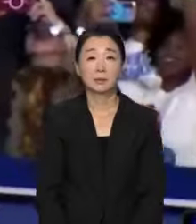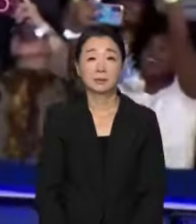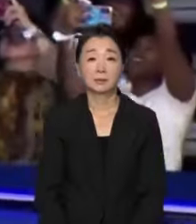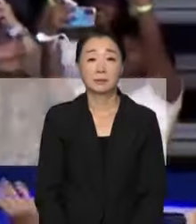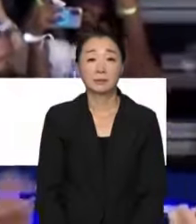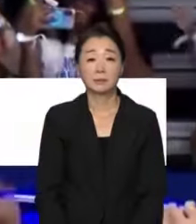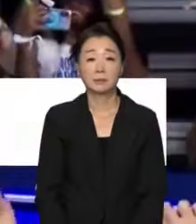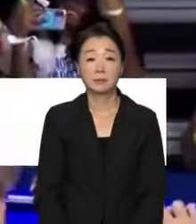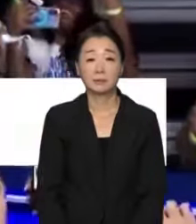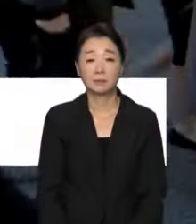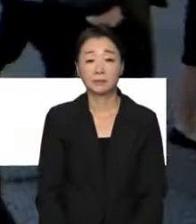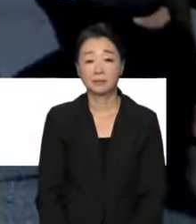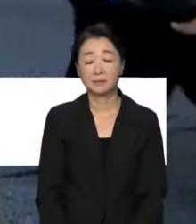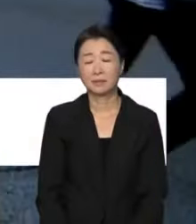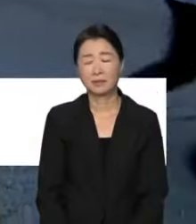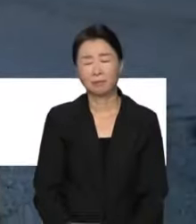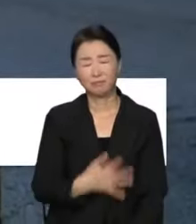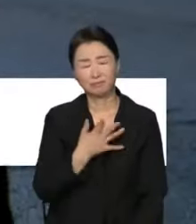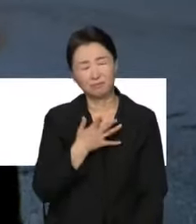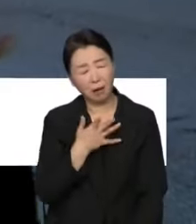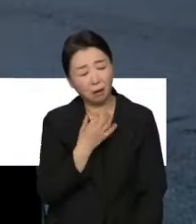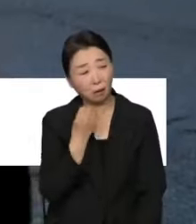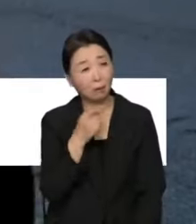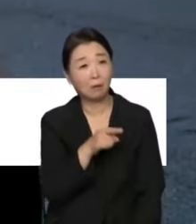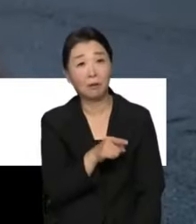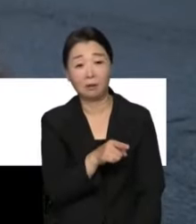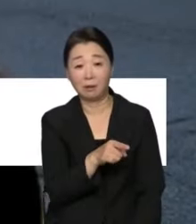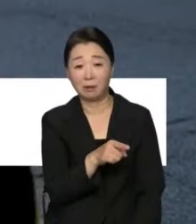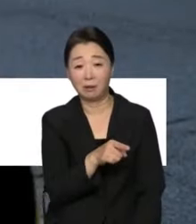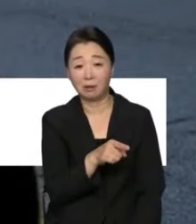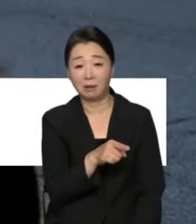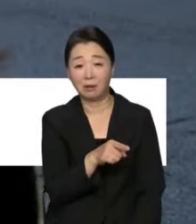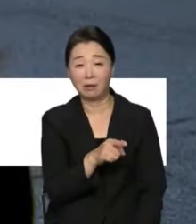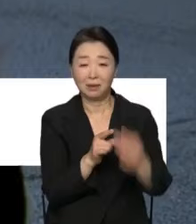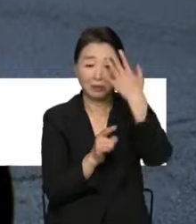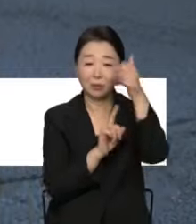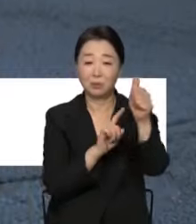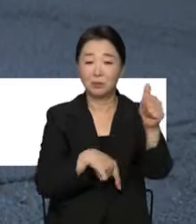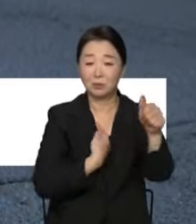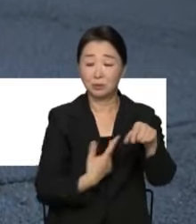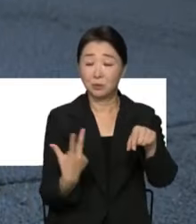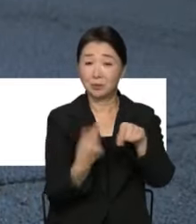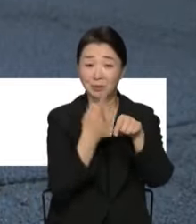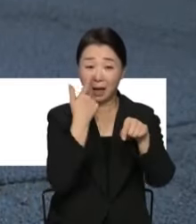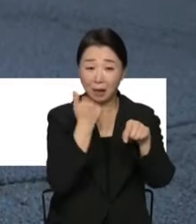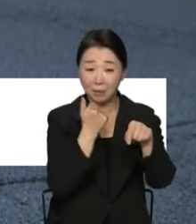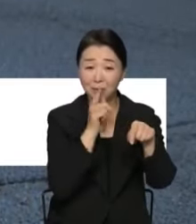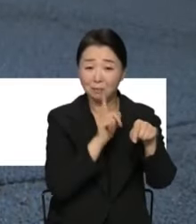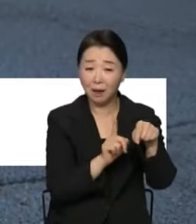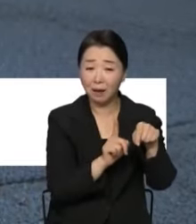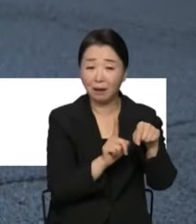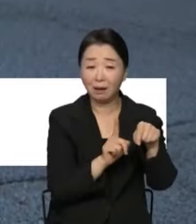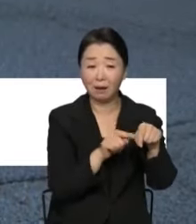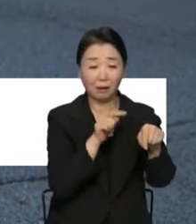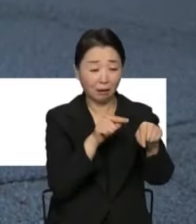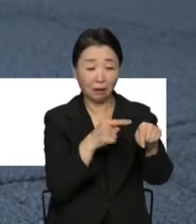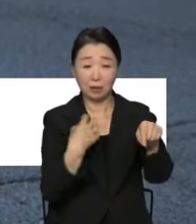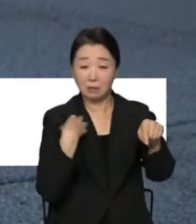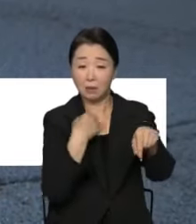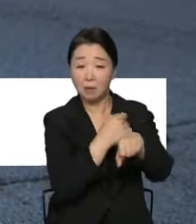I found it to be quite bizarre. Actually, he called himself the father of IVF. And if what he meant is